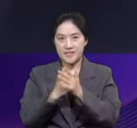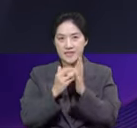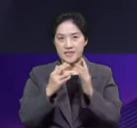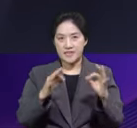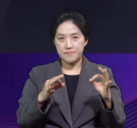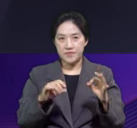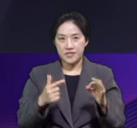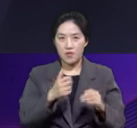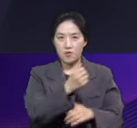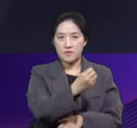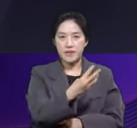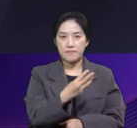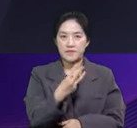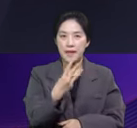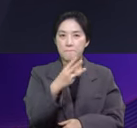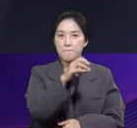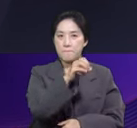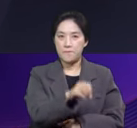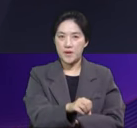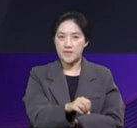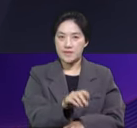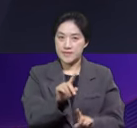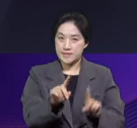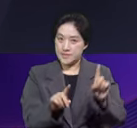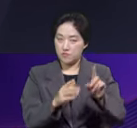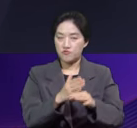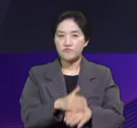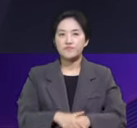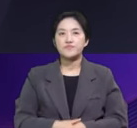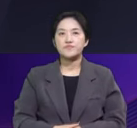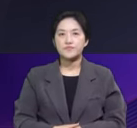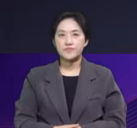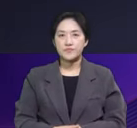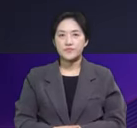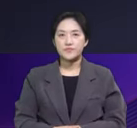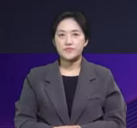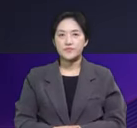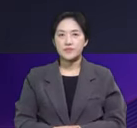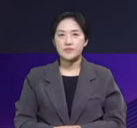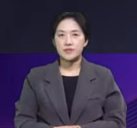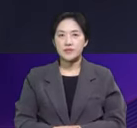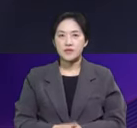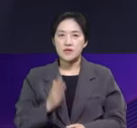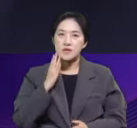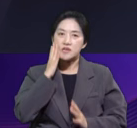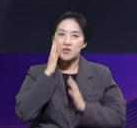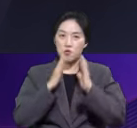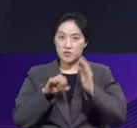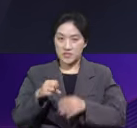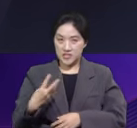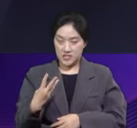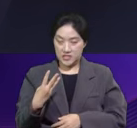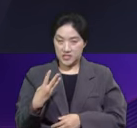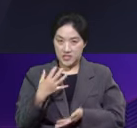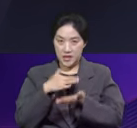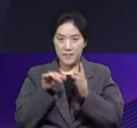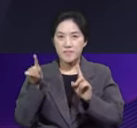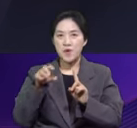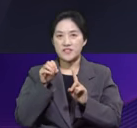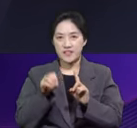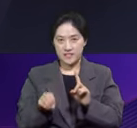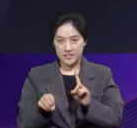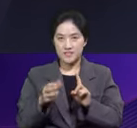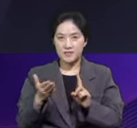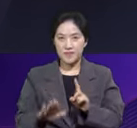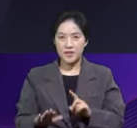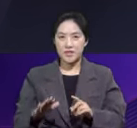민주당 김민석 후보 53.3%로 선두를 달리고 있습니다. 이번엔 서울 서초을입니다. 개표 1%